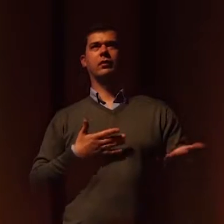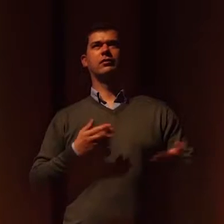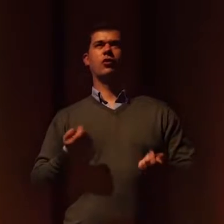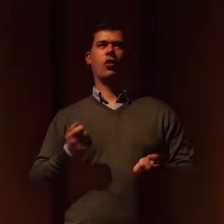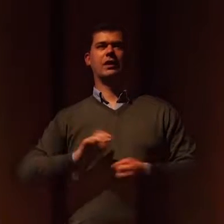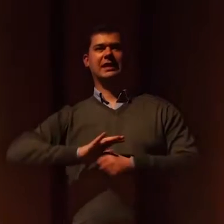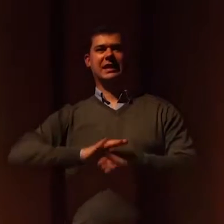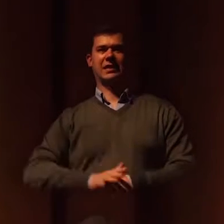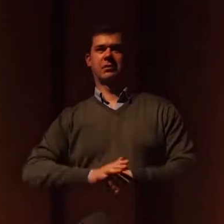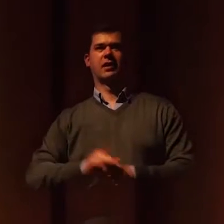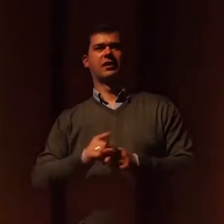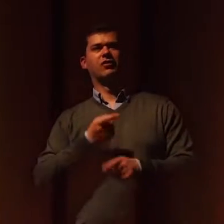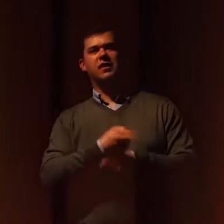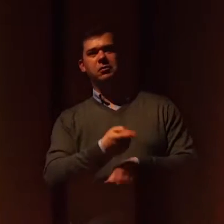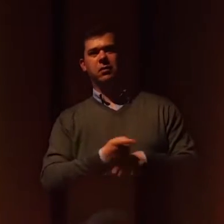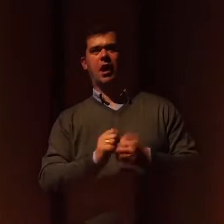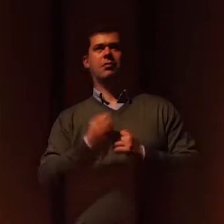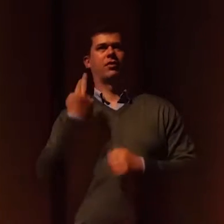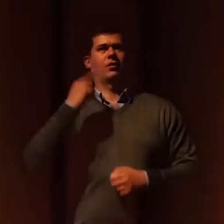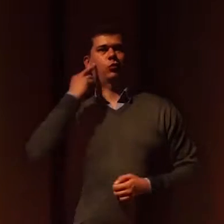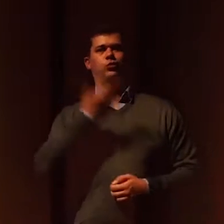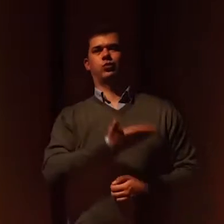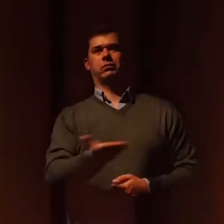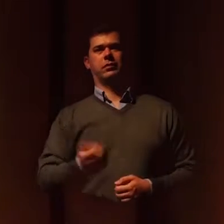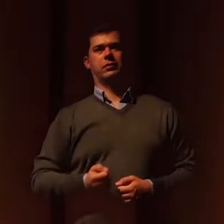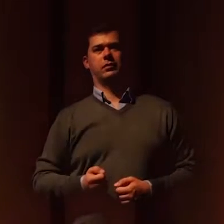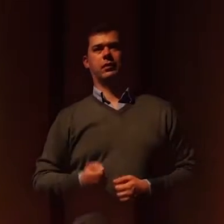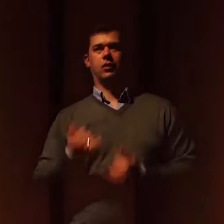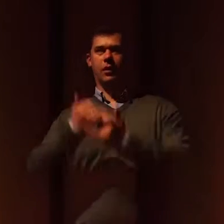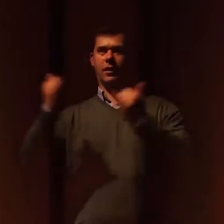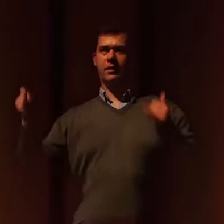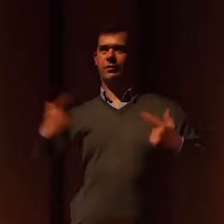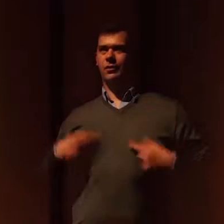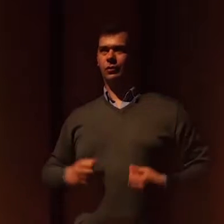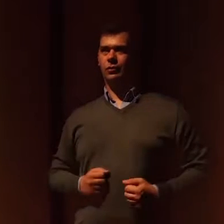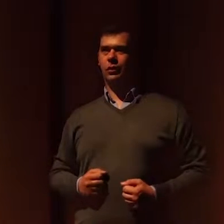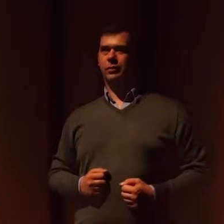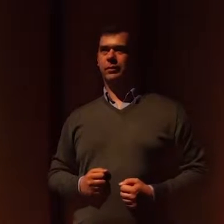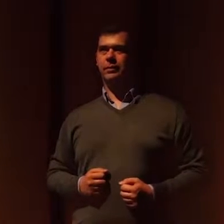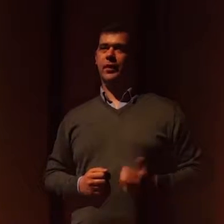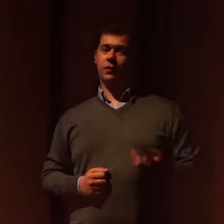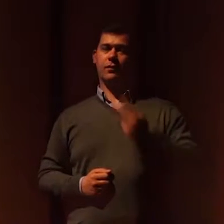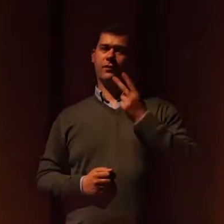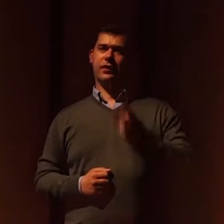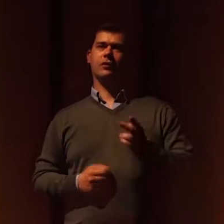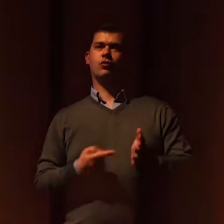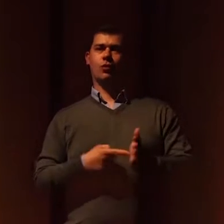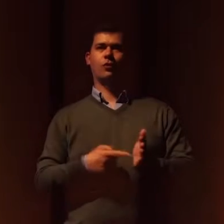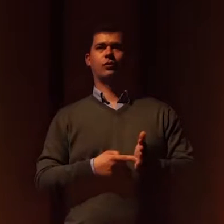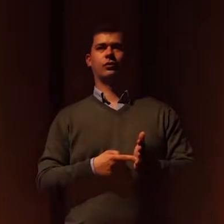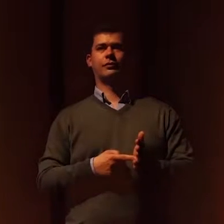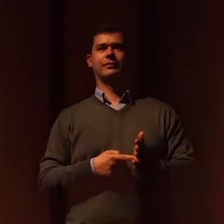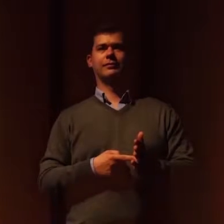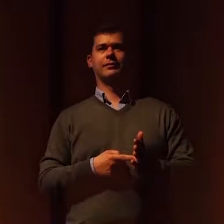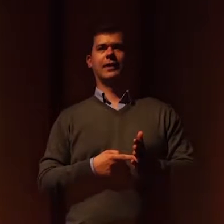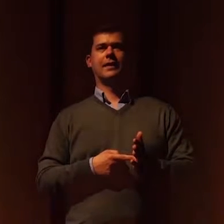dyskryminowani wyśmiewani niezrozumiani przez innych także to jest w